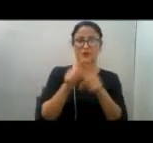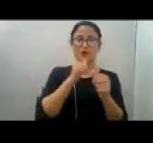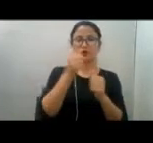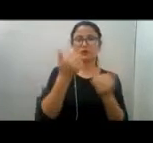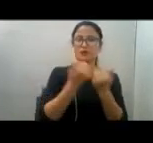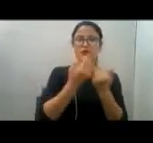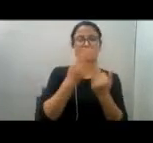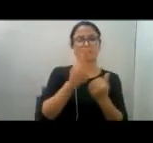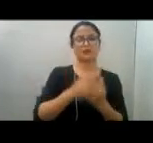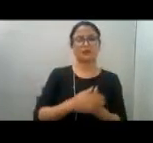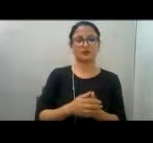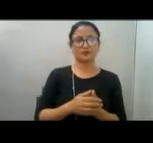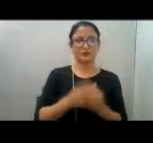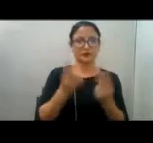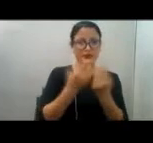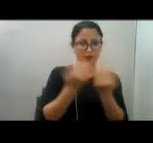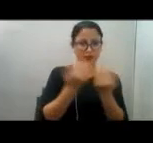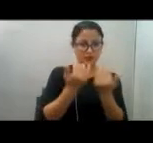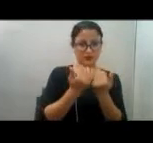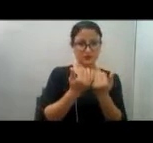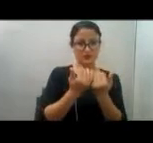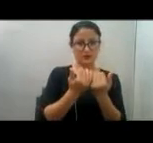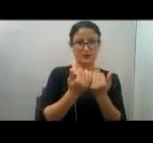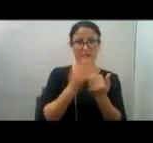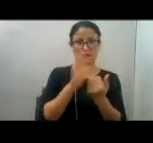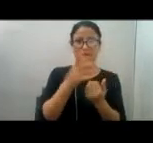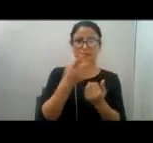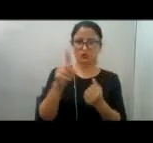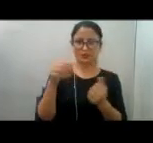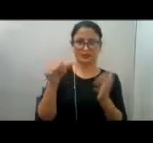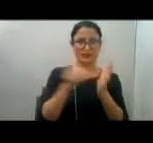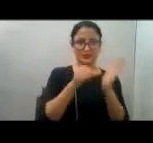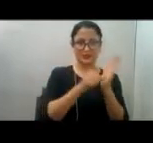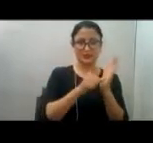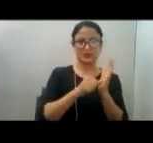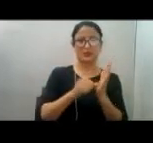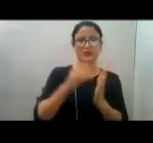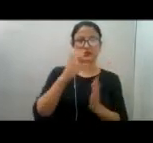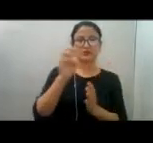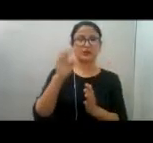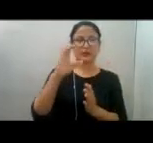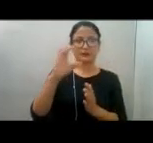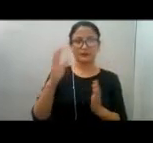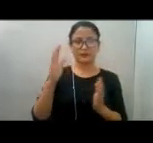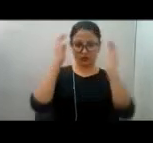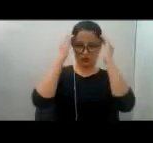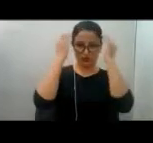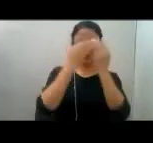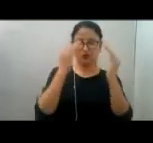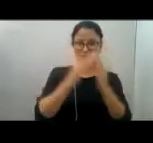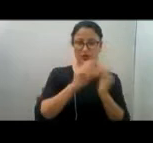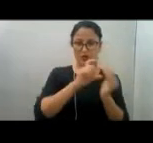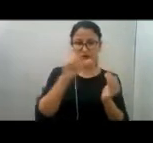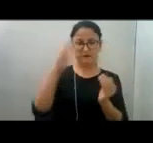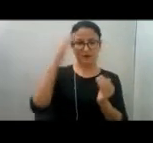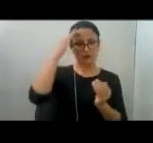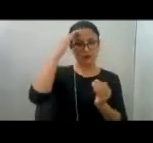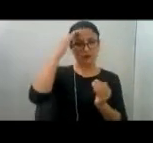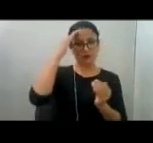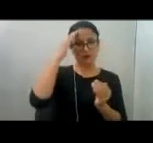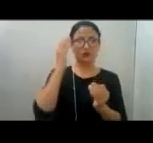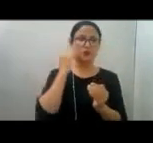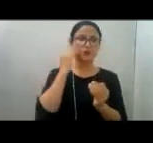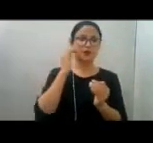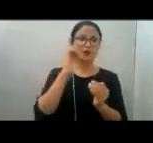लिएका थियौँ हामीले यसरी अब यो पाँचवटै जिल्लाको चाहिँ ओसिएमसी सेफ हाउस र नेपाल प्रहरीको वुमेन